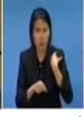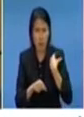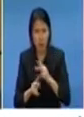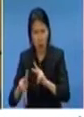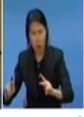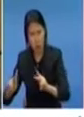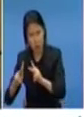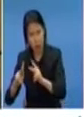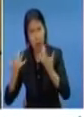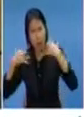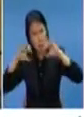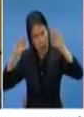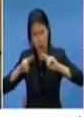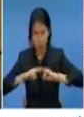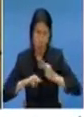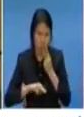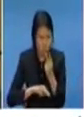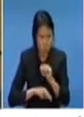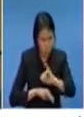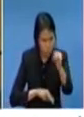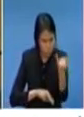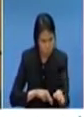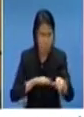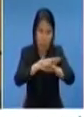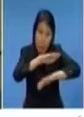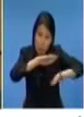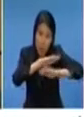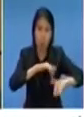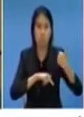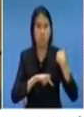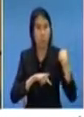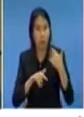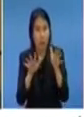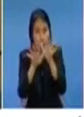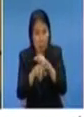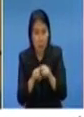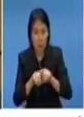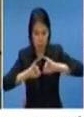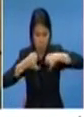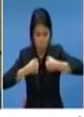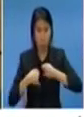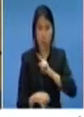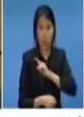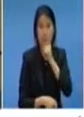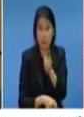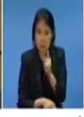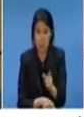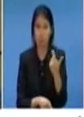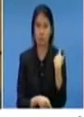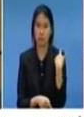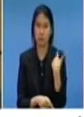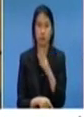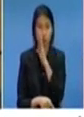ในการเช็คแล้วก็ดูว่าถูกต้องหรือไม่ว่าได้มีการปลูกในเอกสารสิทธิ์ของตนเองแล้วก็ให้การสนับสนุ